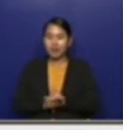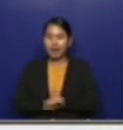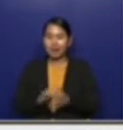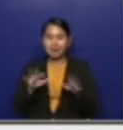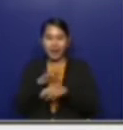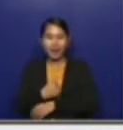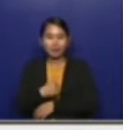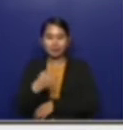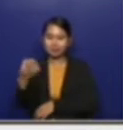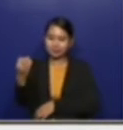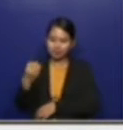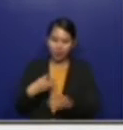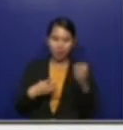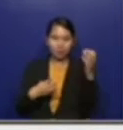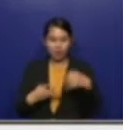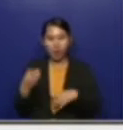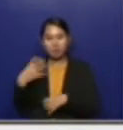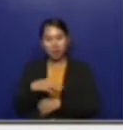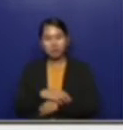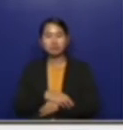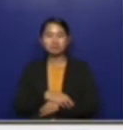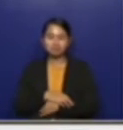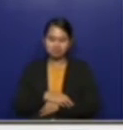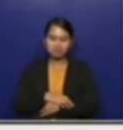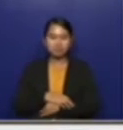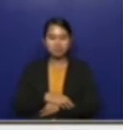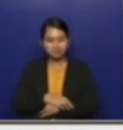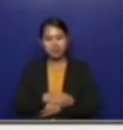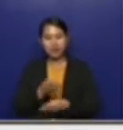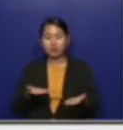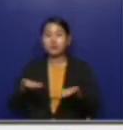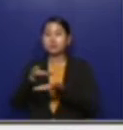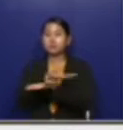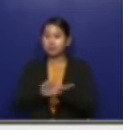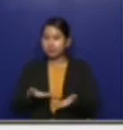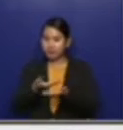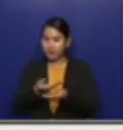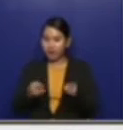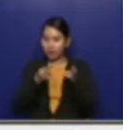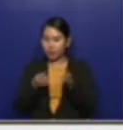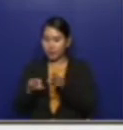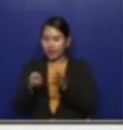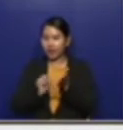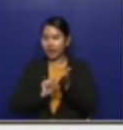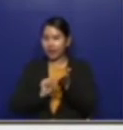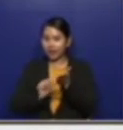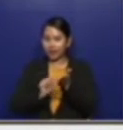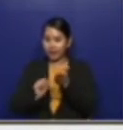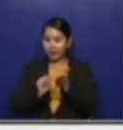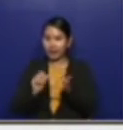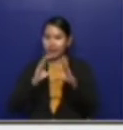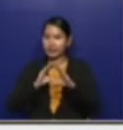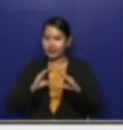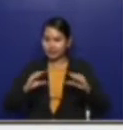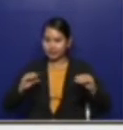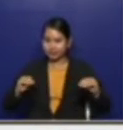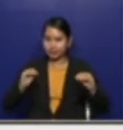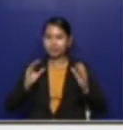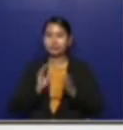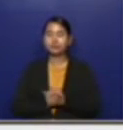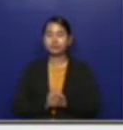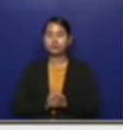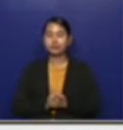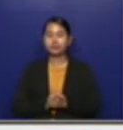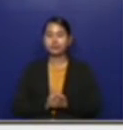เห็นของผู้แทนประชาชนไปพิจารณาหาทางแก้ไขในแนวทางสันติวิธี